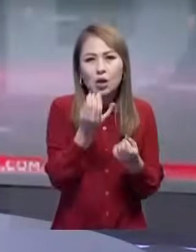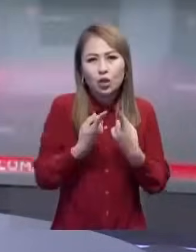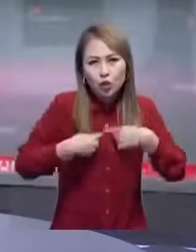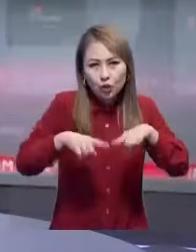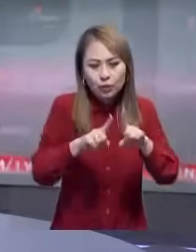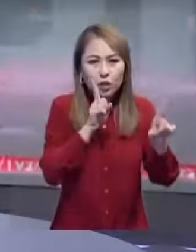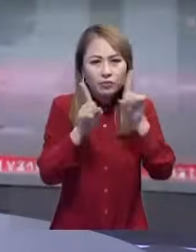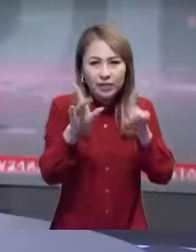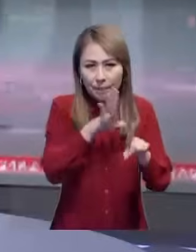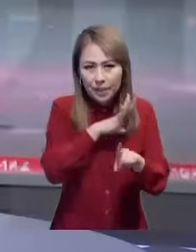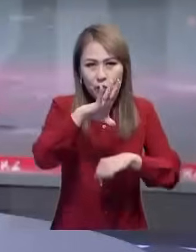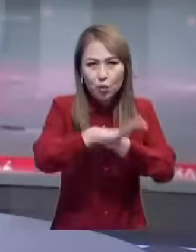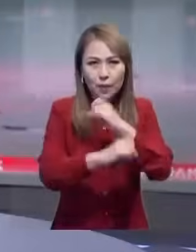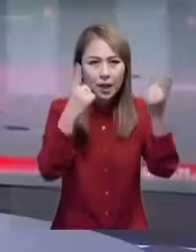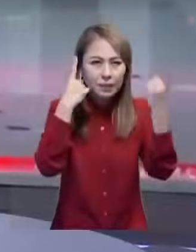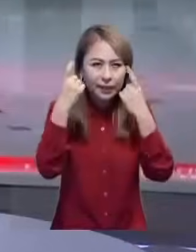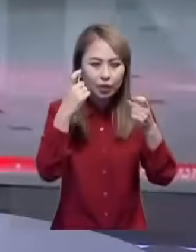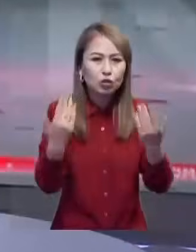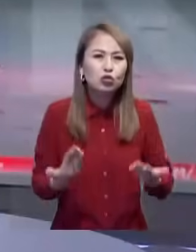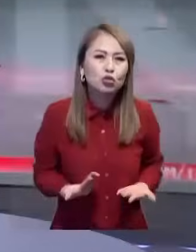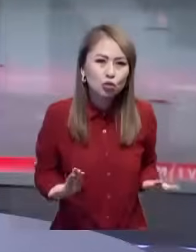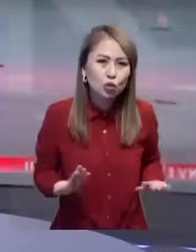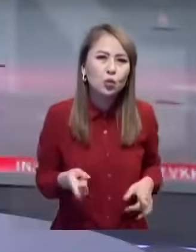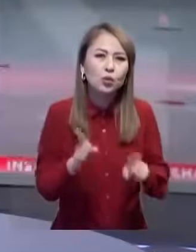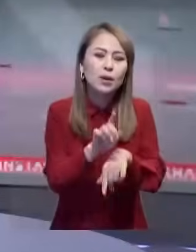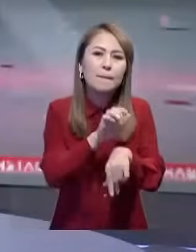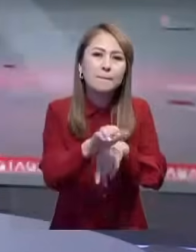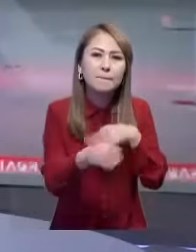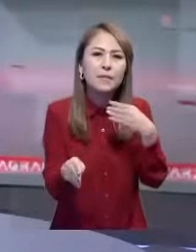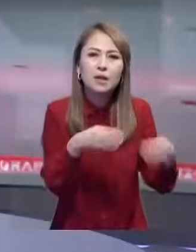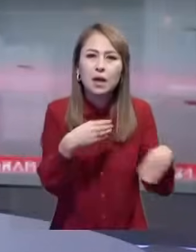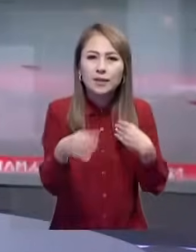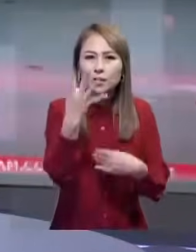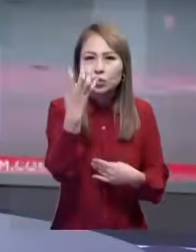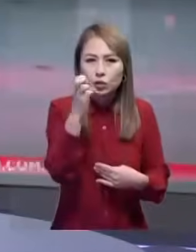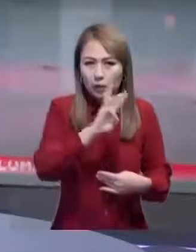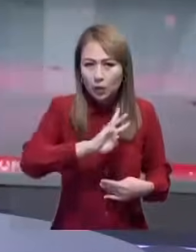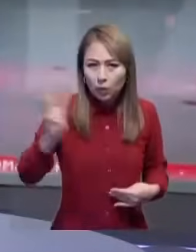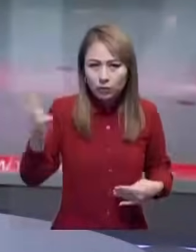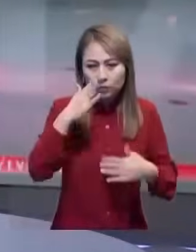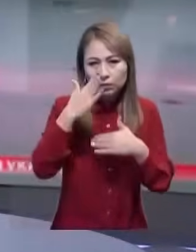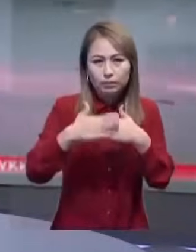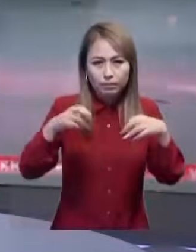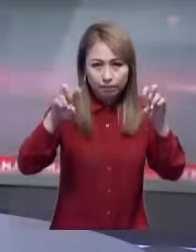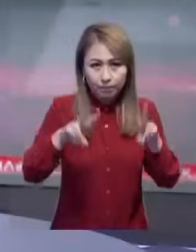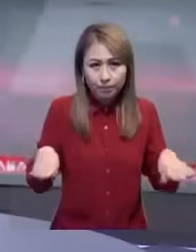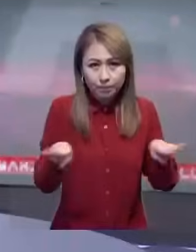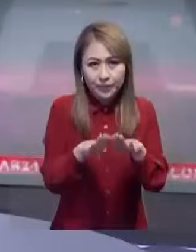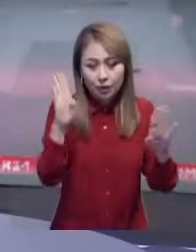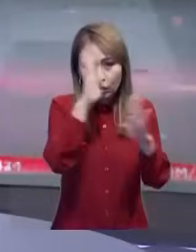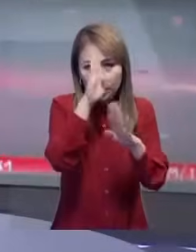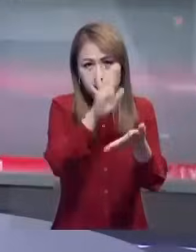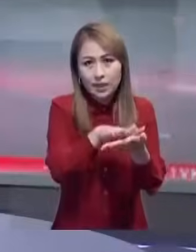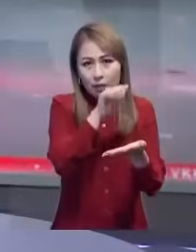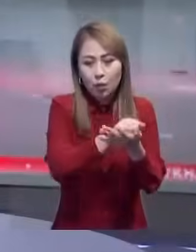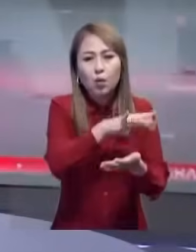жиында талқыланды. Соңғы мәліметке сүйенсек, дүние жүзінде өндірілетін пластиктің көлемі 400 миллион тоннадан асқан. Мамандар мұның